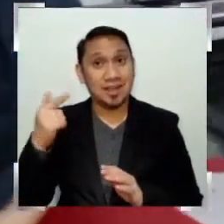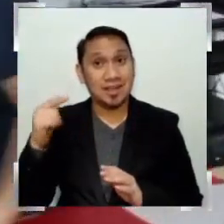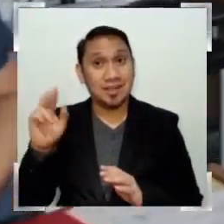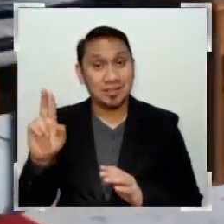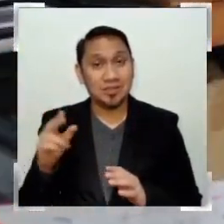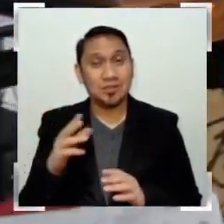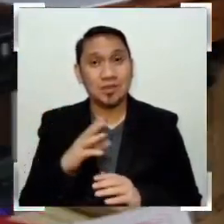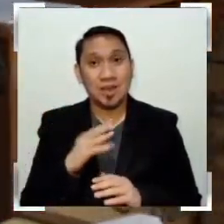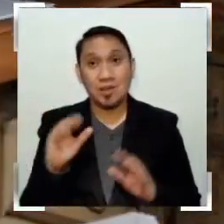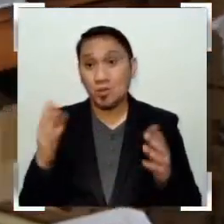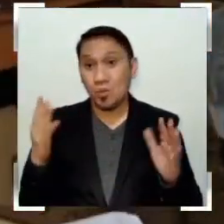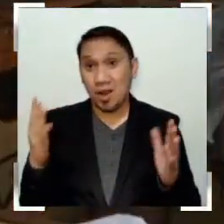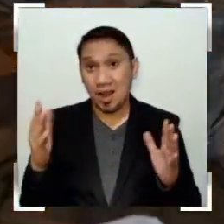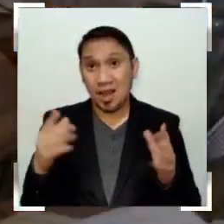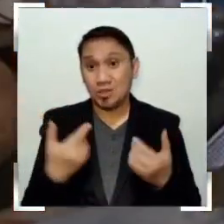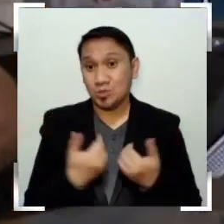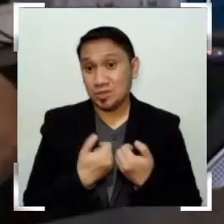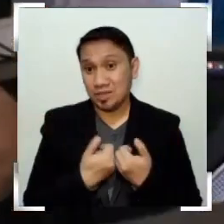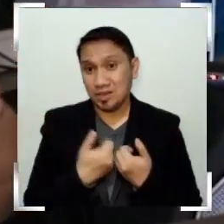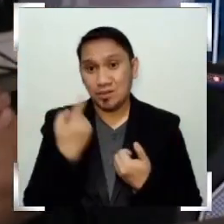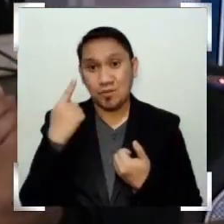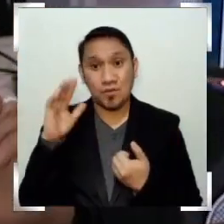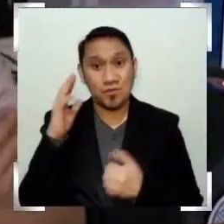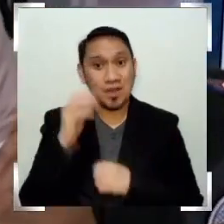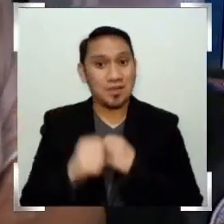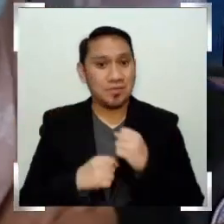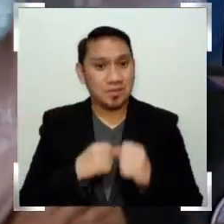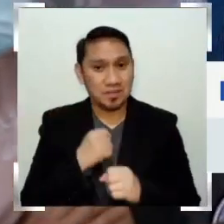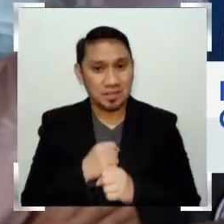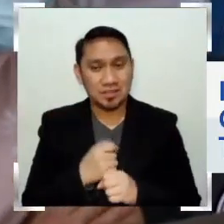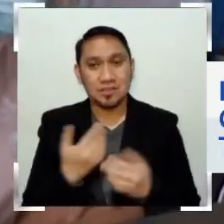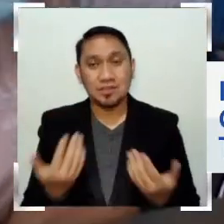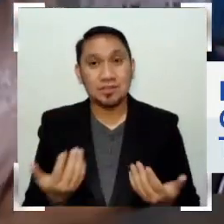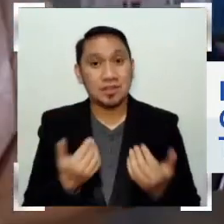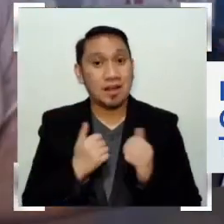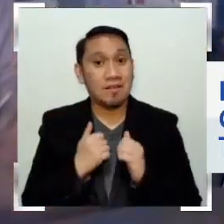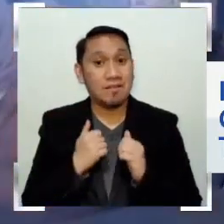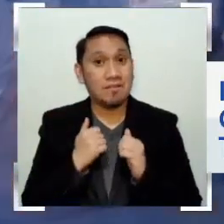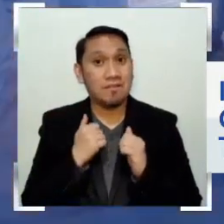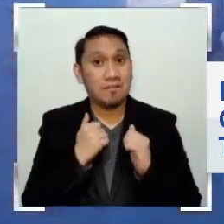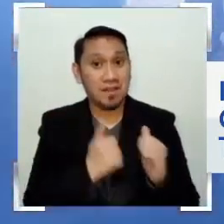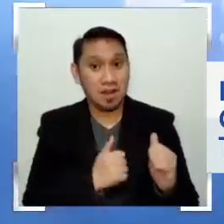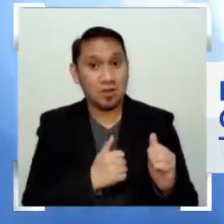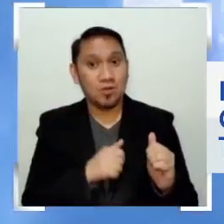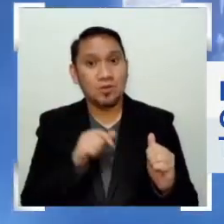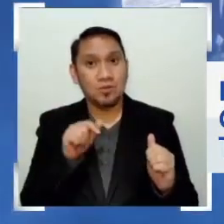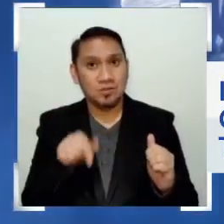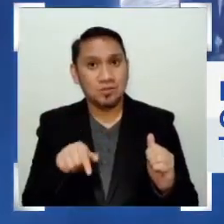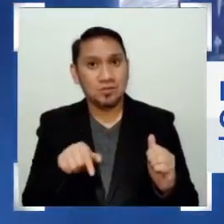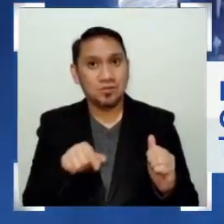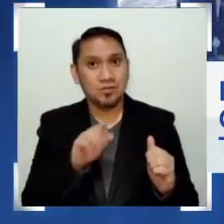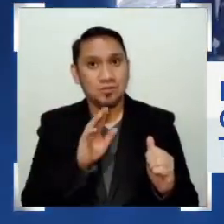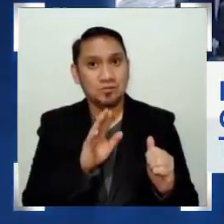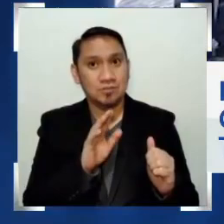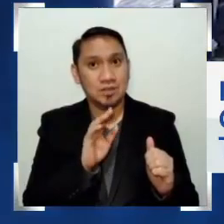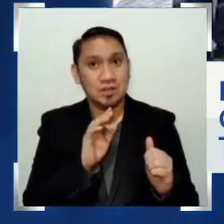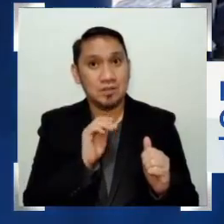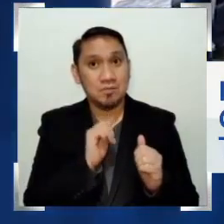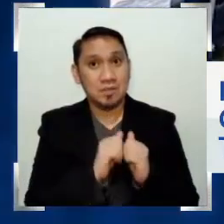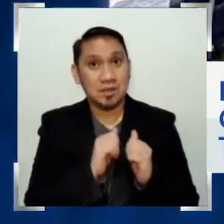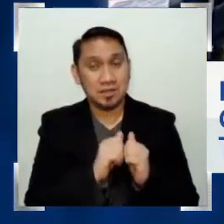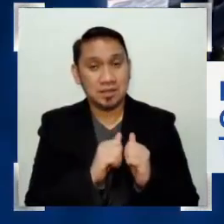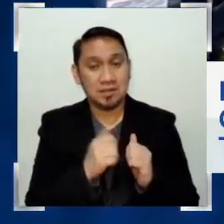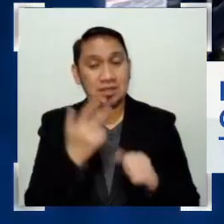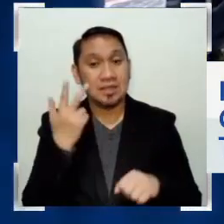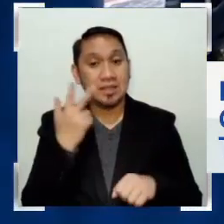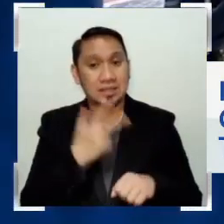walang karelasyon sa loob ng 5 taon. Alinsunod kasi sa utos ni Mayor Matt Irwin Florido, triple pay ang matatanggap kapag pumasok